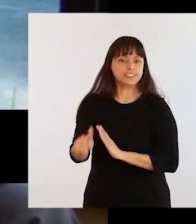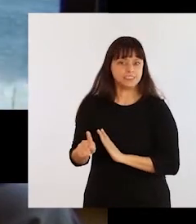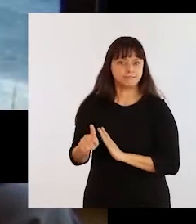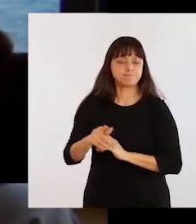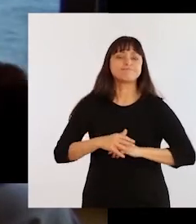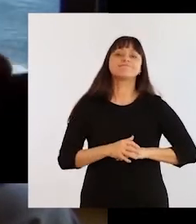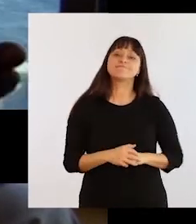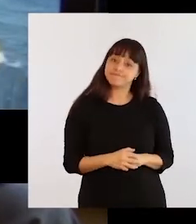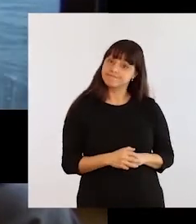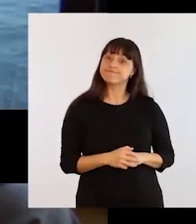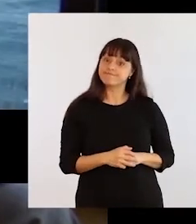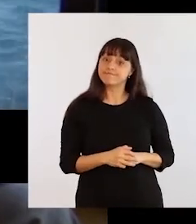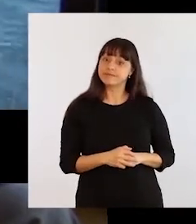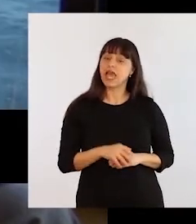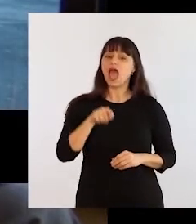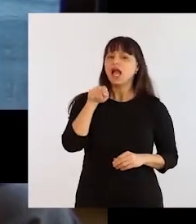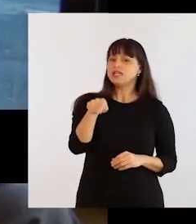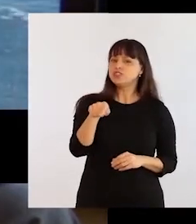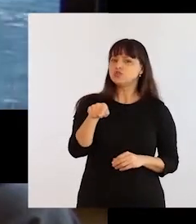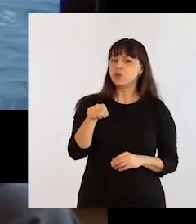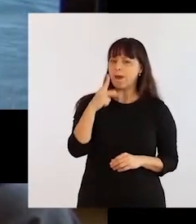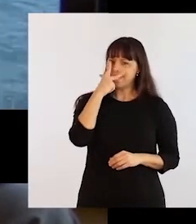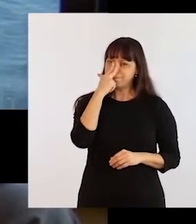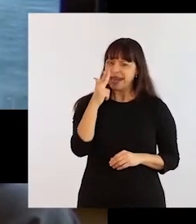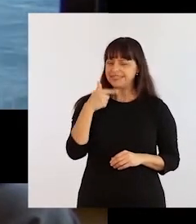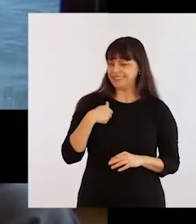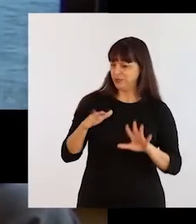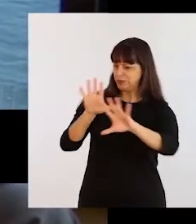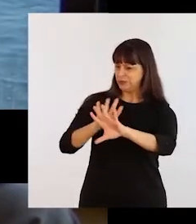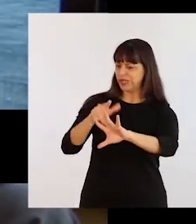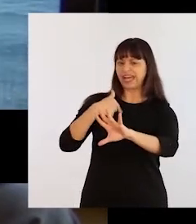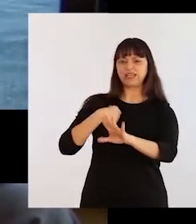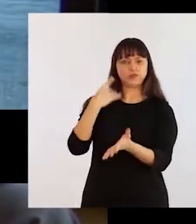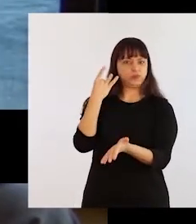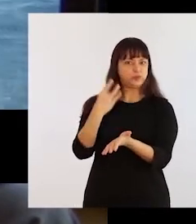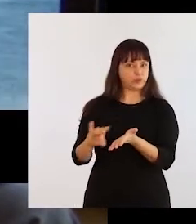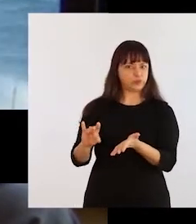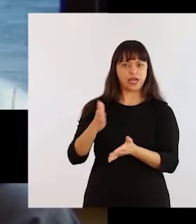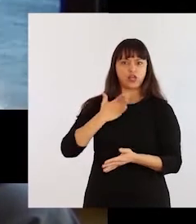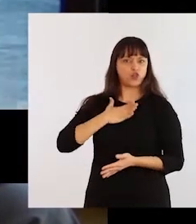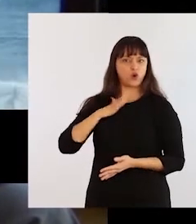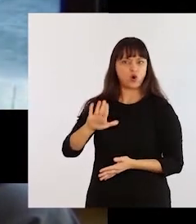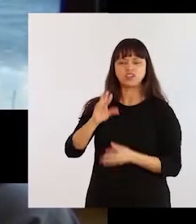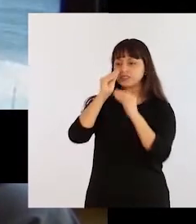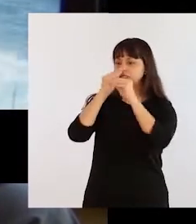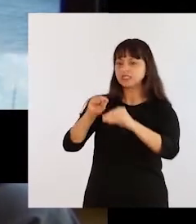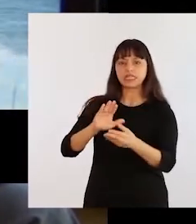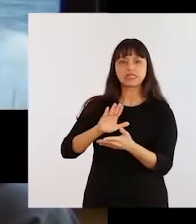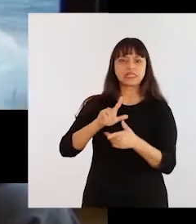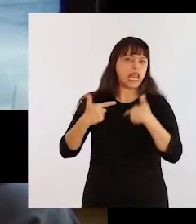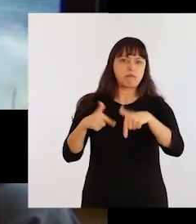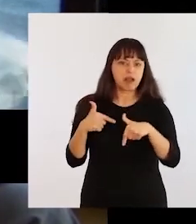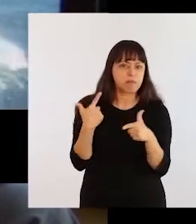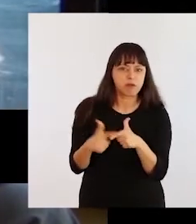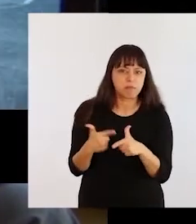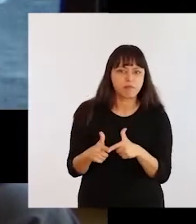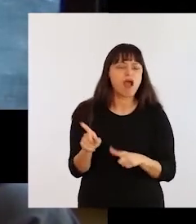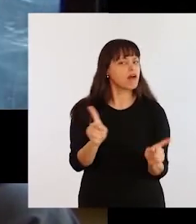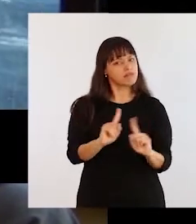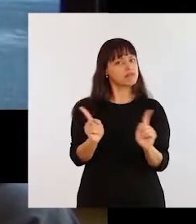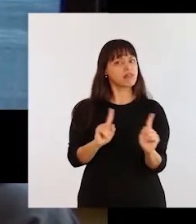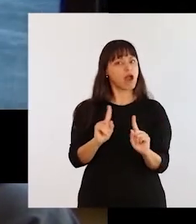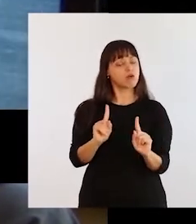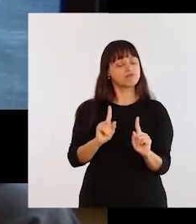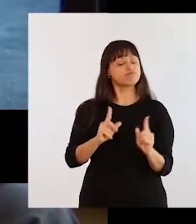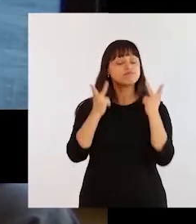d'être opaque à mes yeux. Ça ne va pas m'empêcher de l'aimer, de travailler avec la personne, de